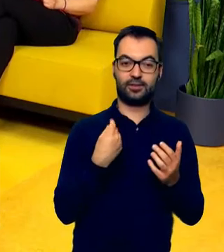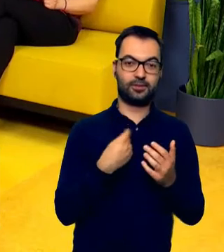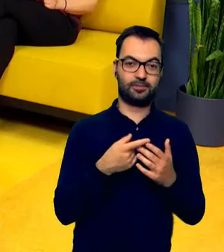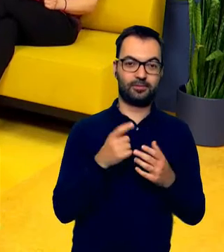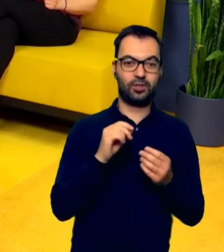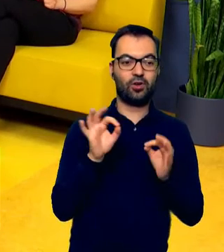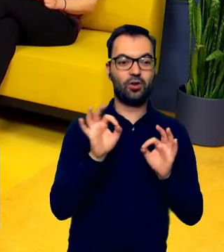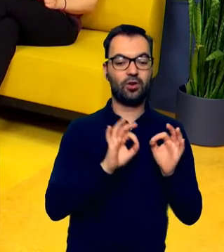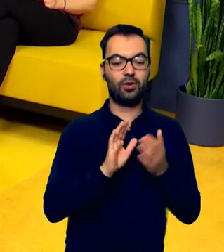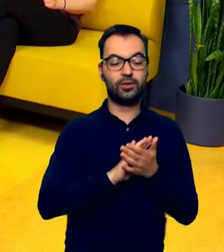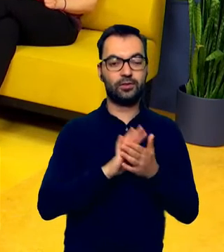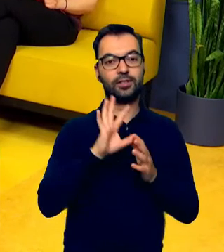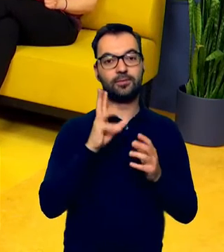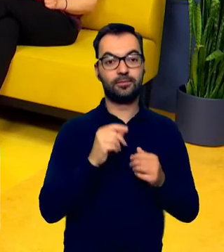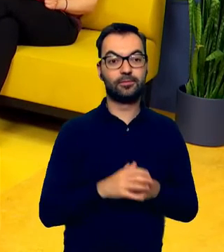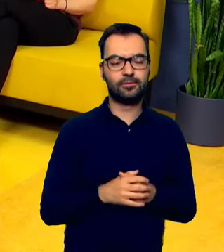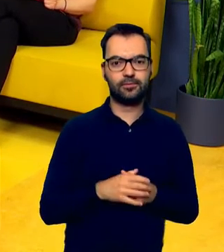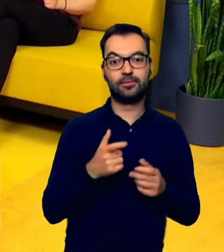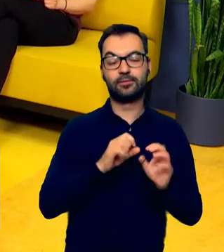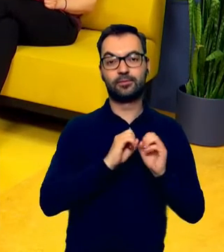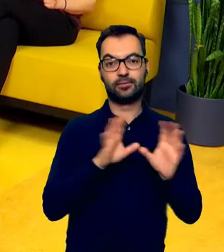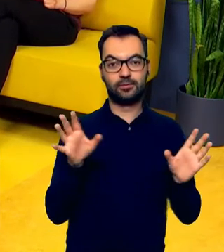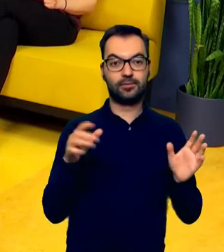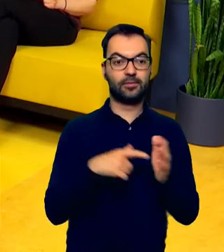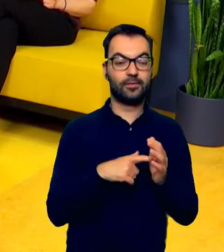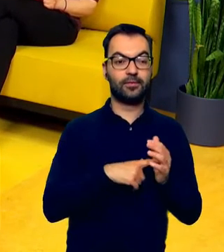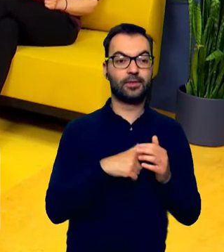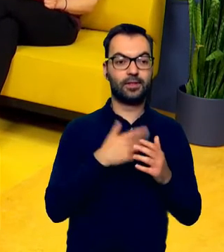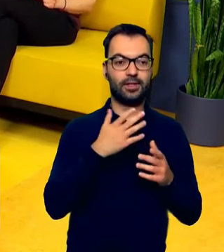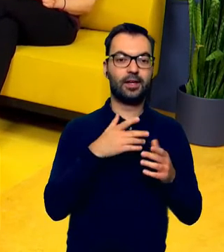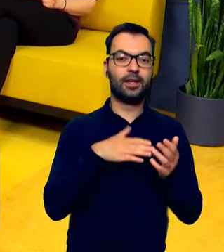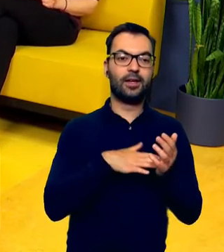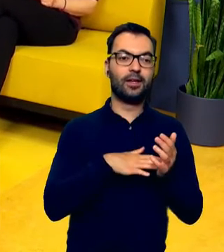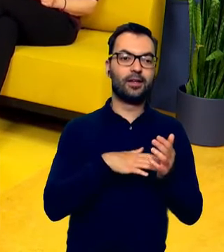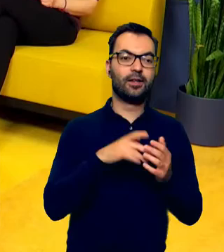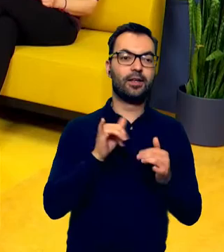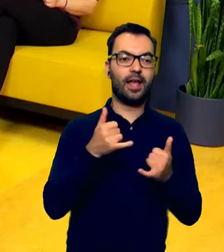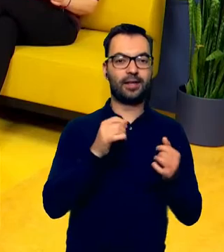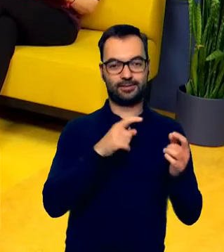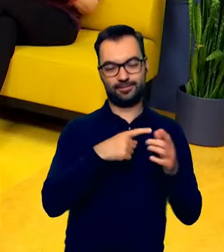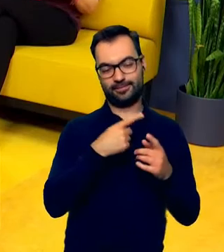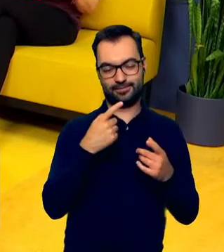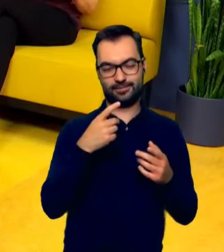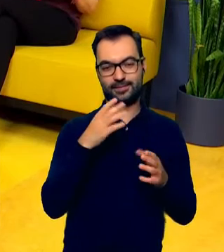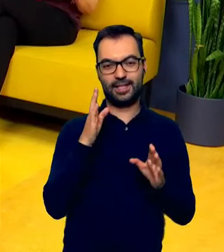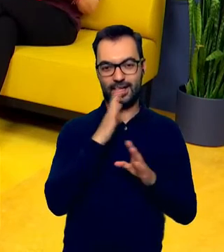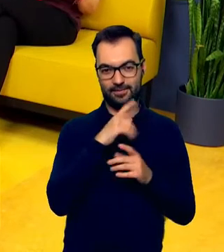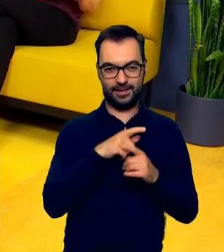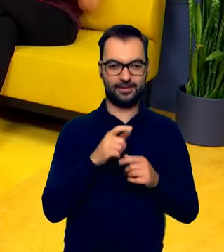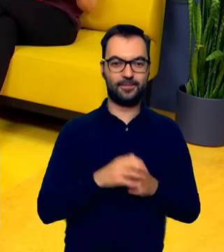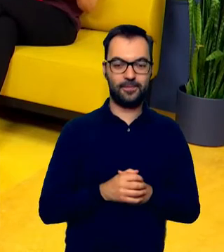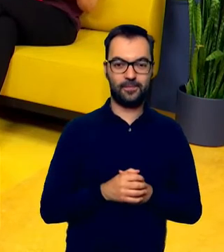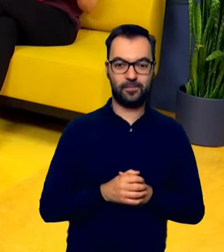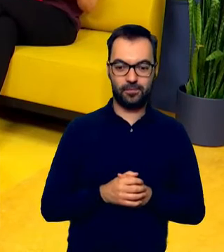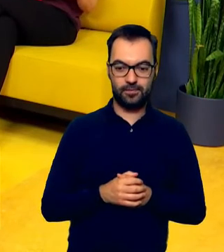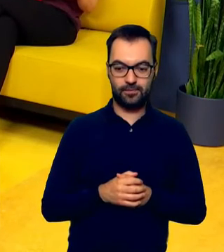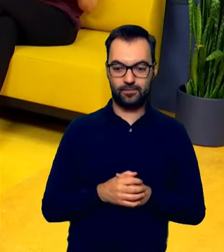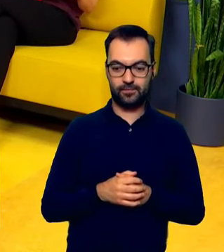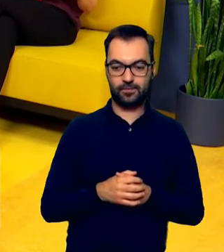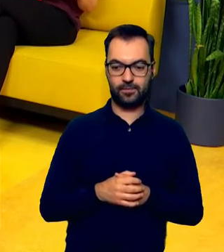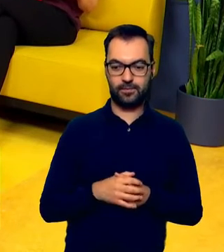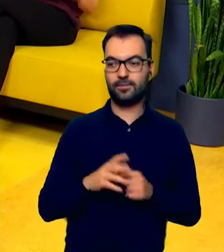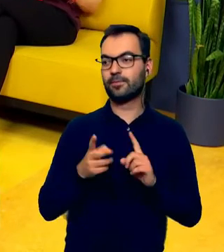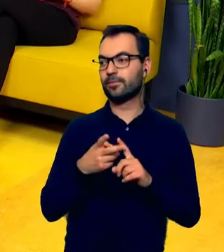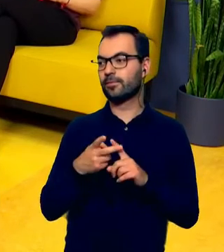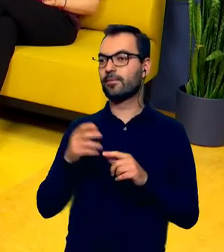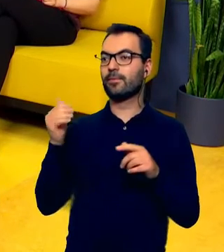piękna, myślę, że jasno daje przedsmak tego, w jakim tonie utrzymany jest ten rozdział.